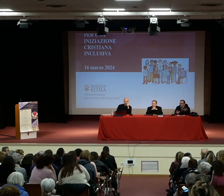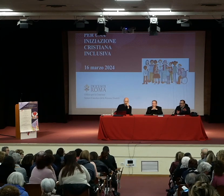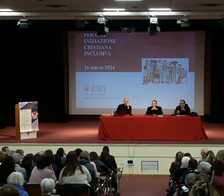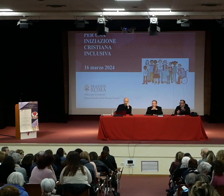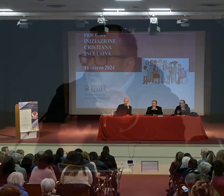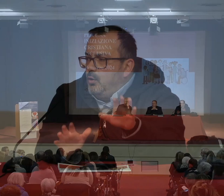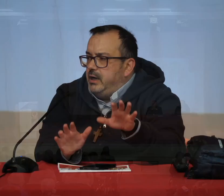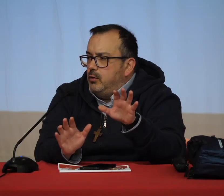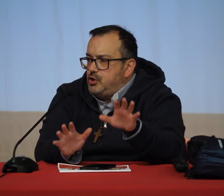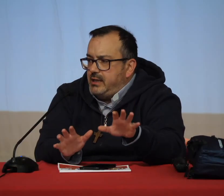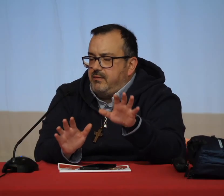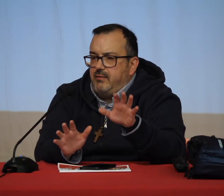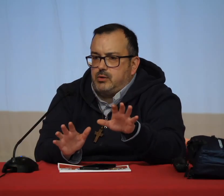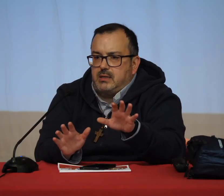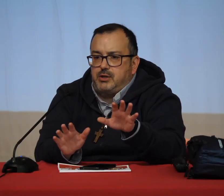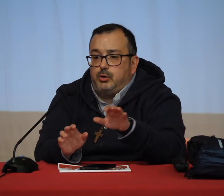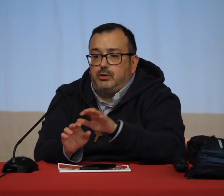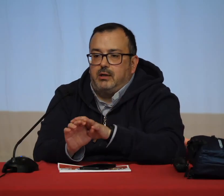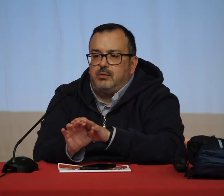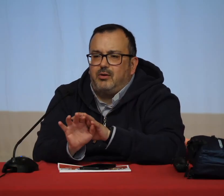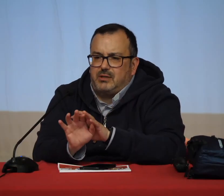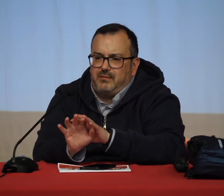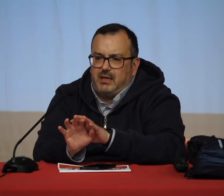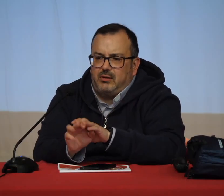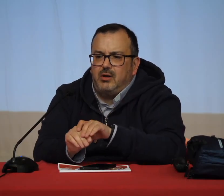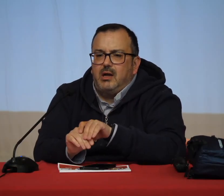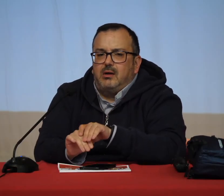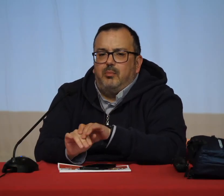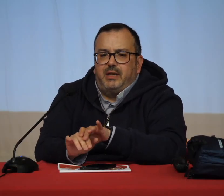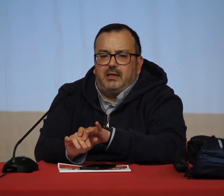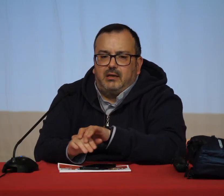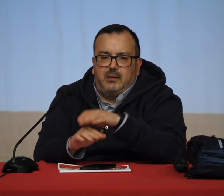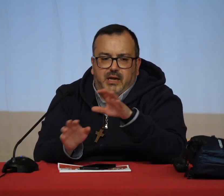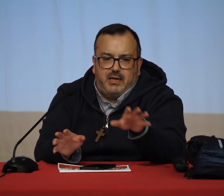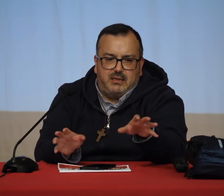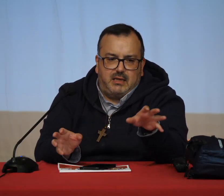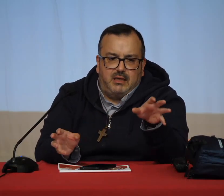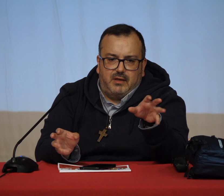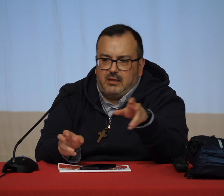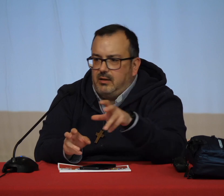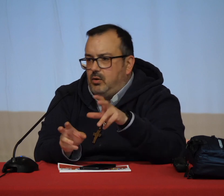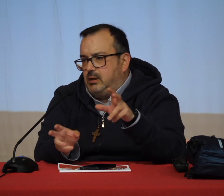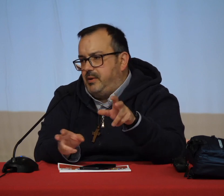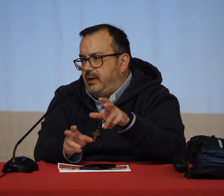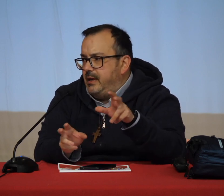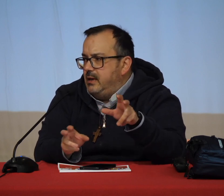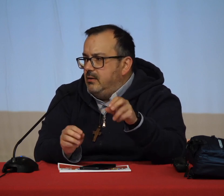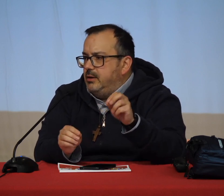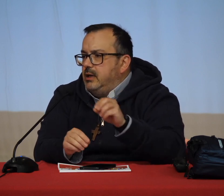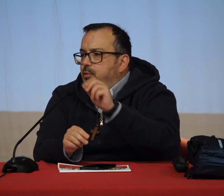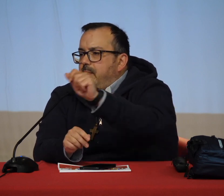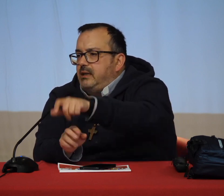mappatura voi rivolgetevi ai vostri sacerdoti una cosa vi chiedo Non prendete libere iniziative tante volte perché